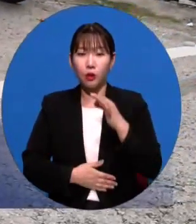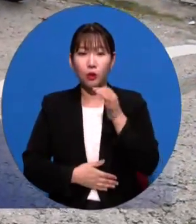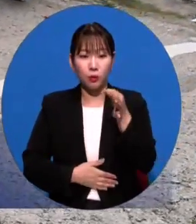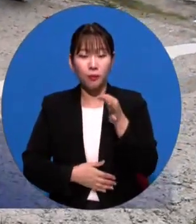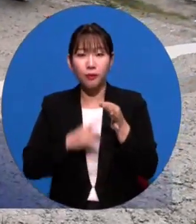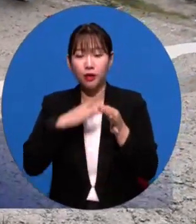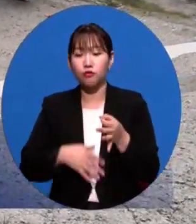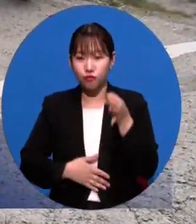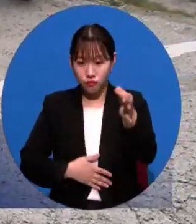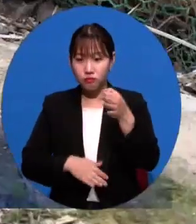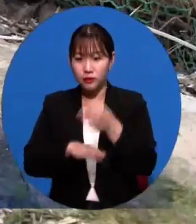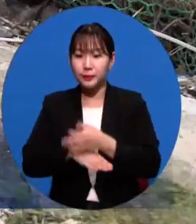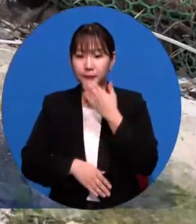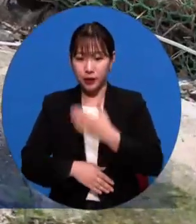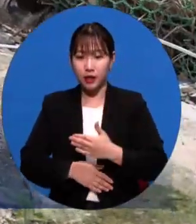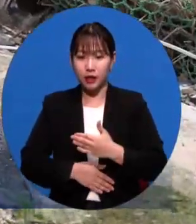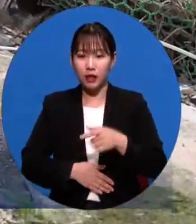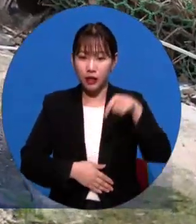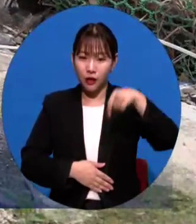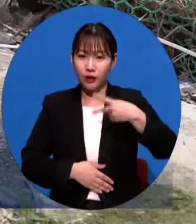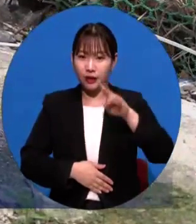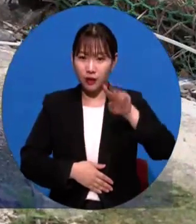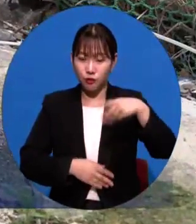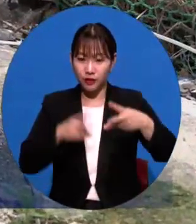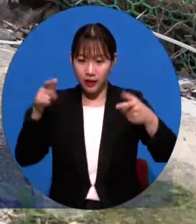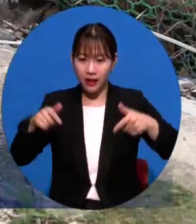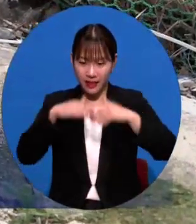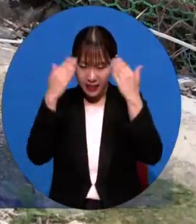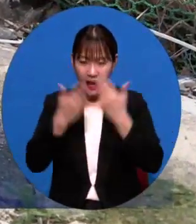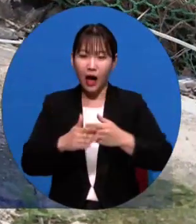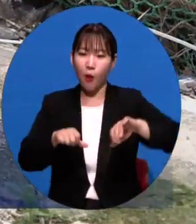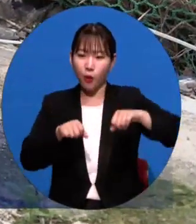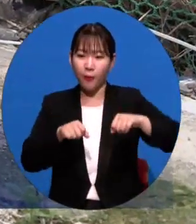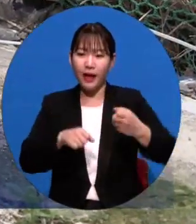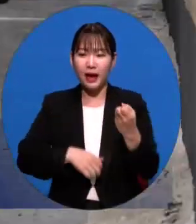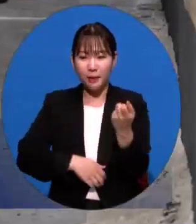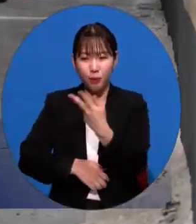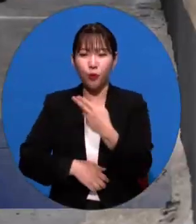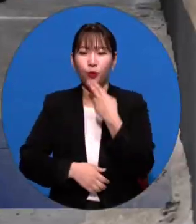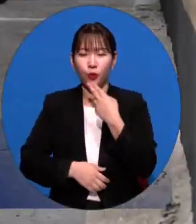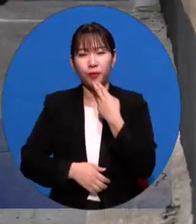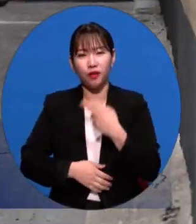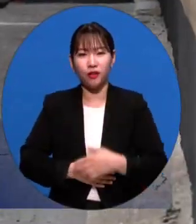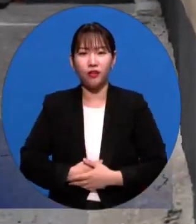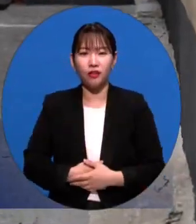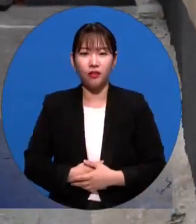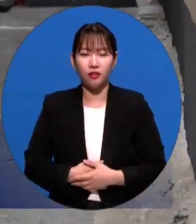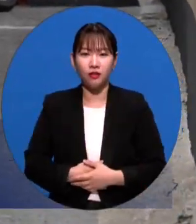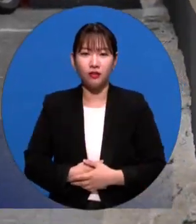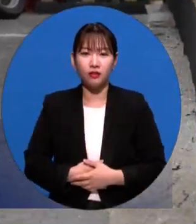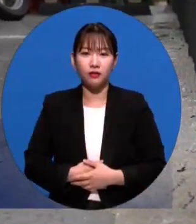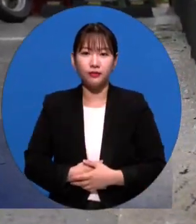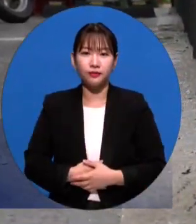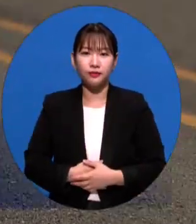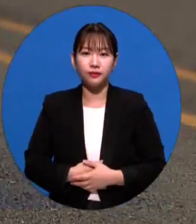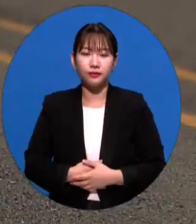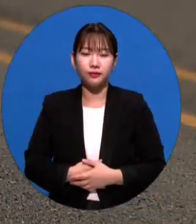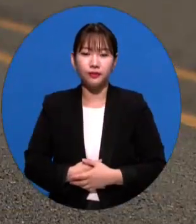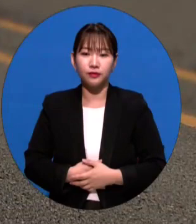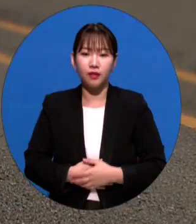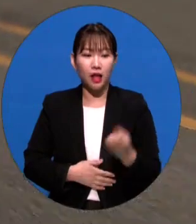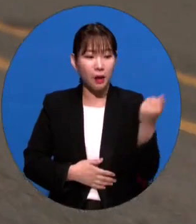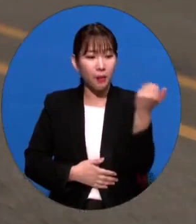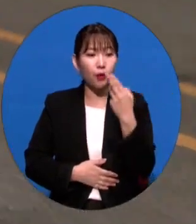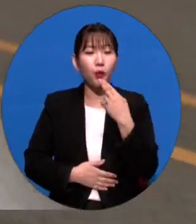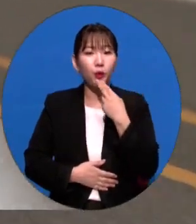돈만 줘요. 그러니까 우리 다 대불, 그 다 오토바이고 여기 다, 여기 다 없어요.